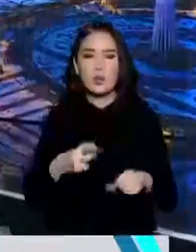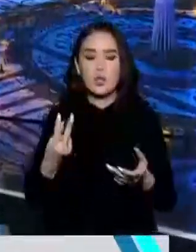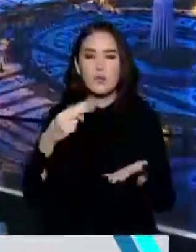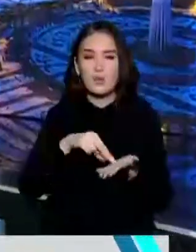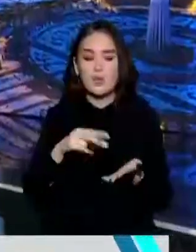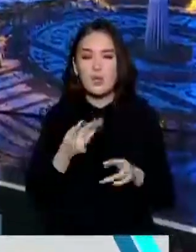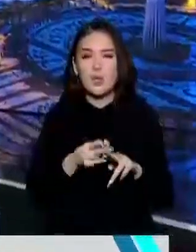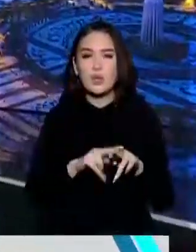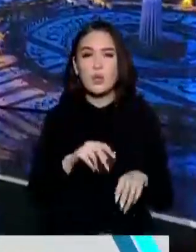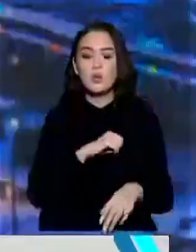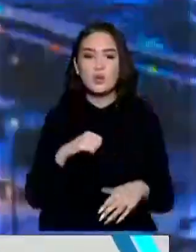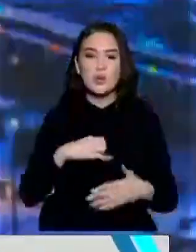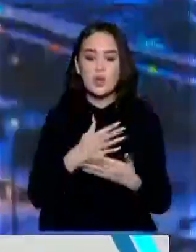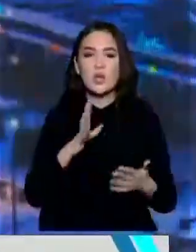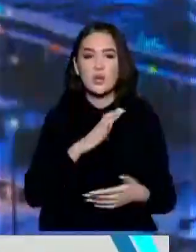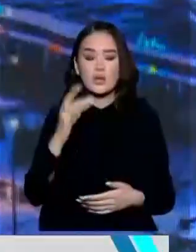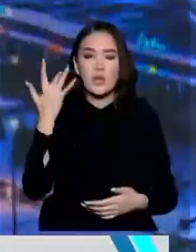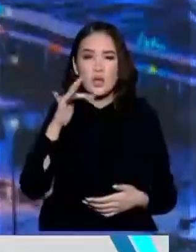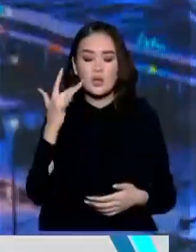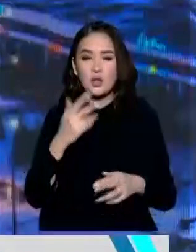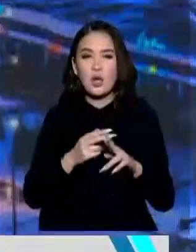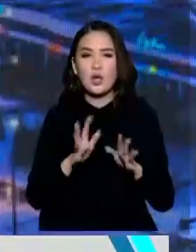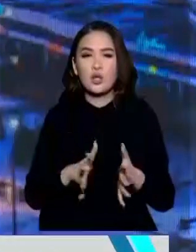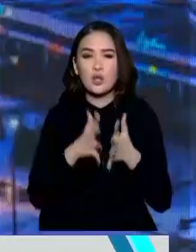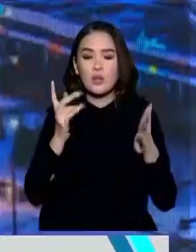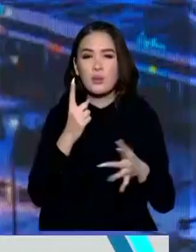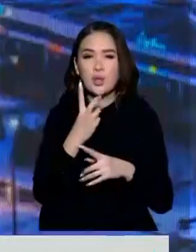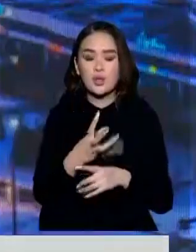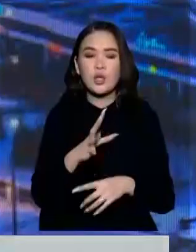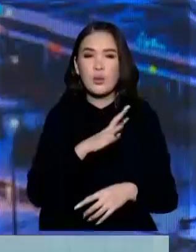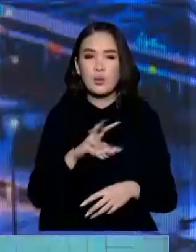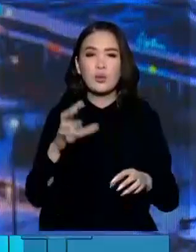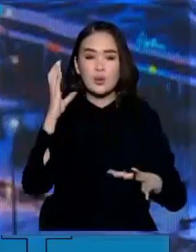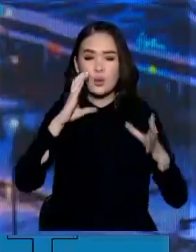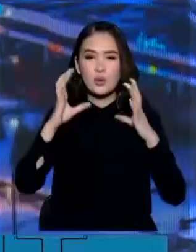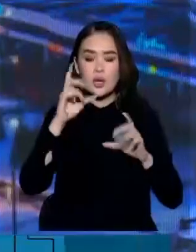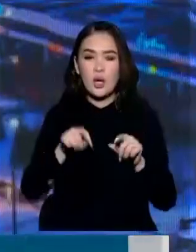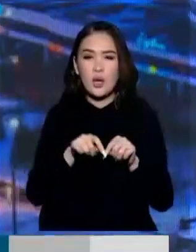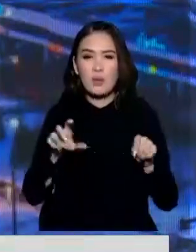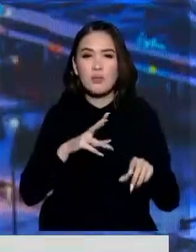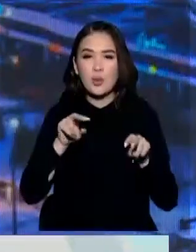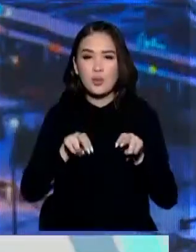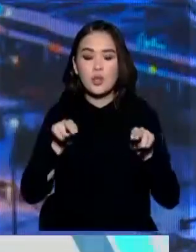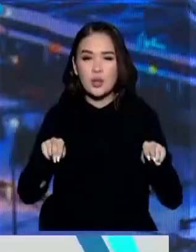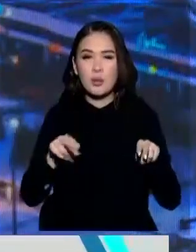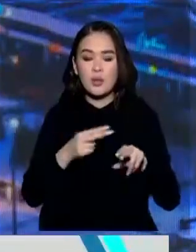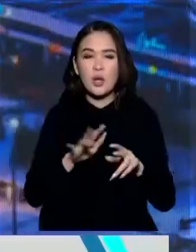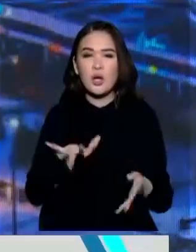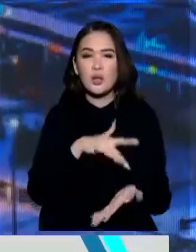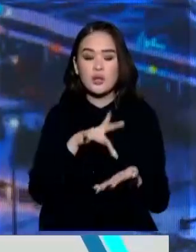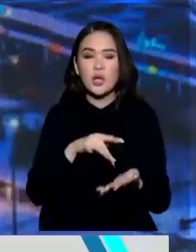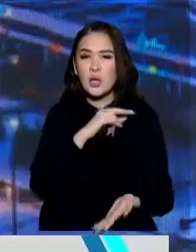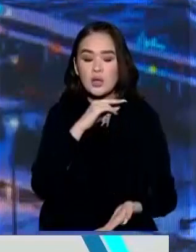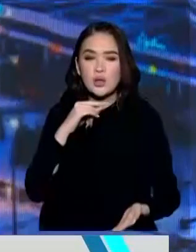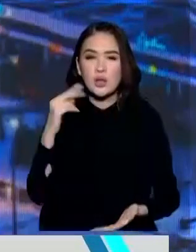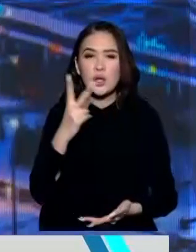отырмыз. Өздеріңізге мәлім, ақштың үлкен бірнеше университеті ашылды Қазақстанда, Аризона университеті Петропавл қаласында. Ресейдің ең